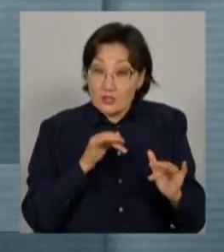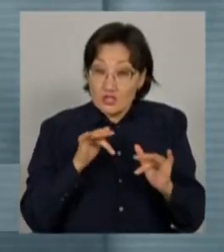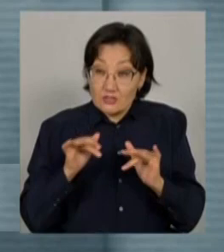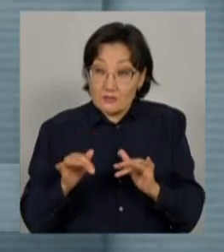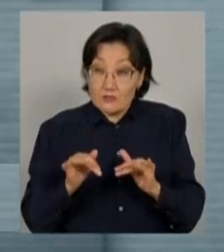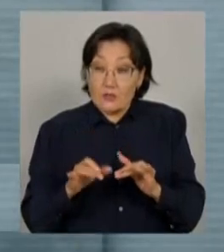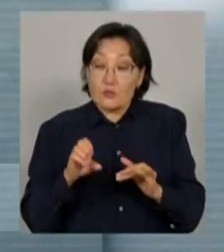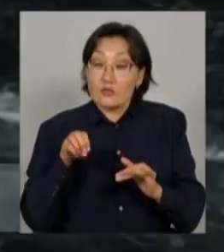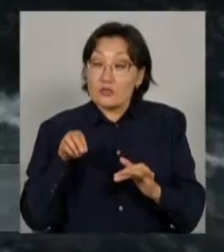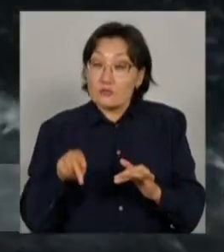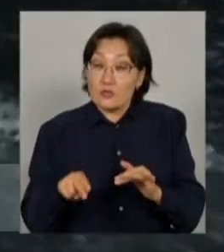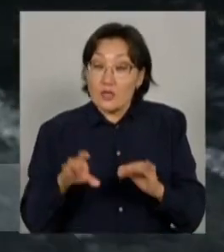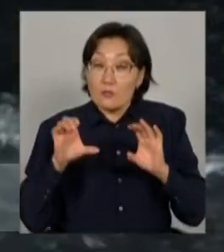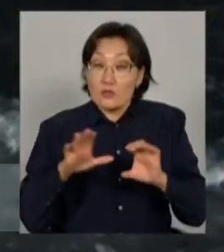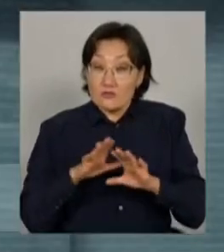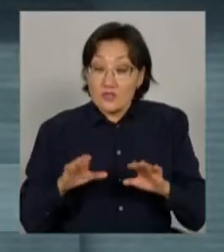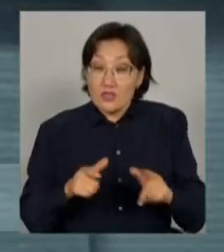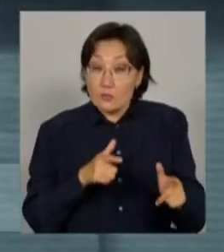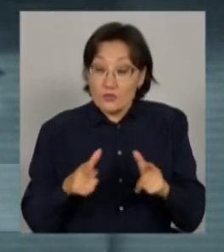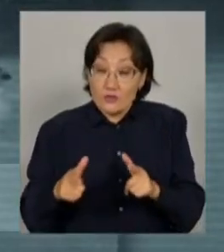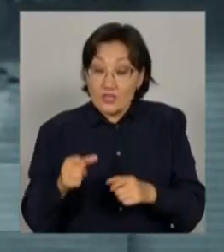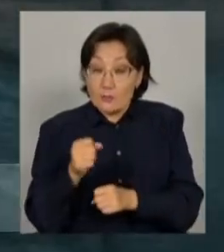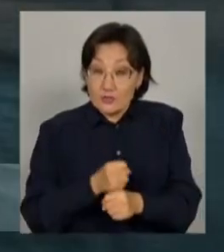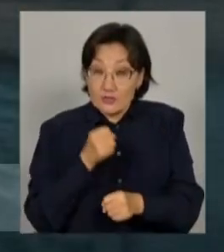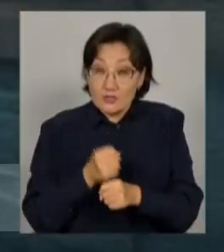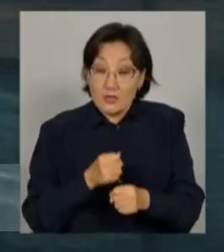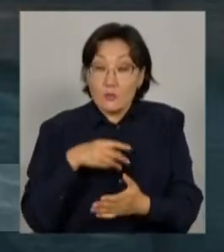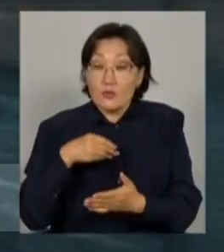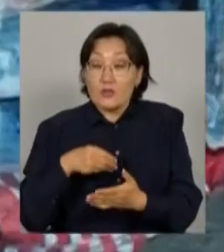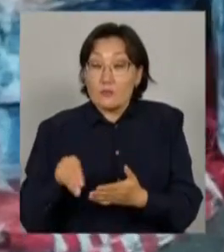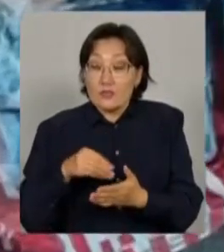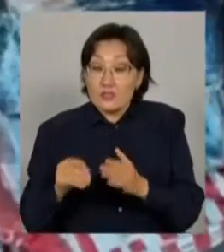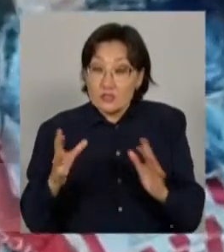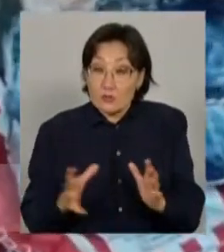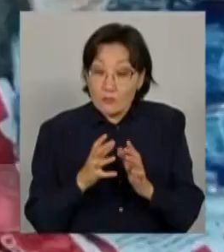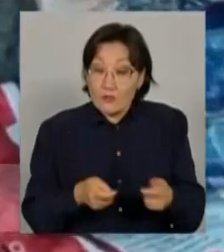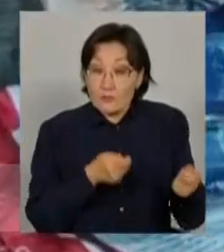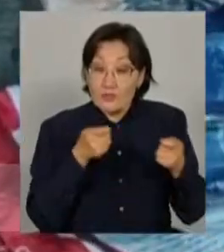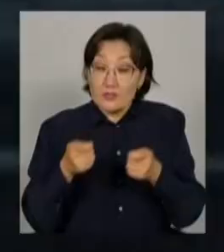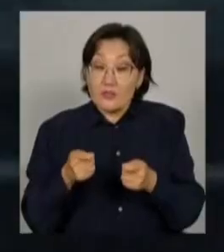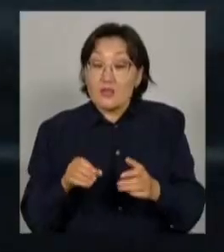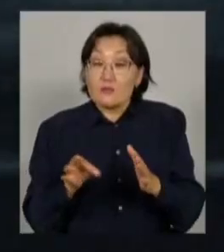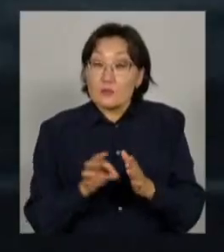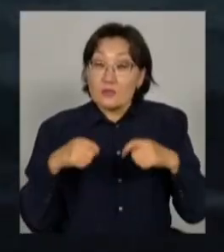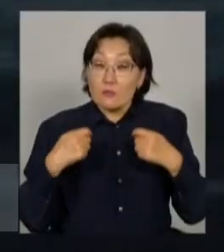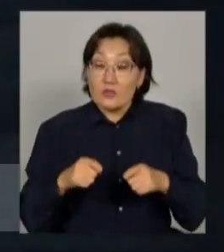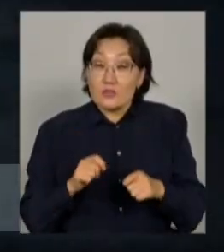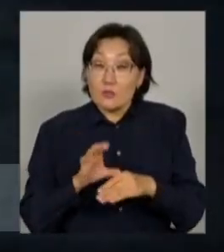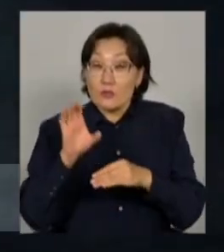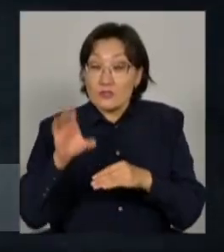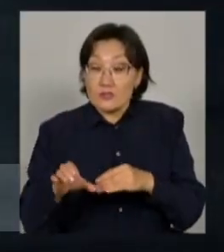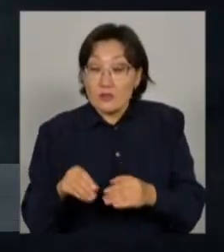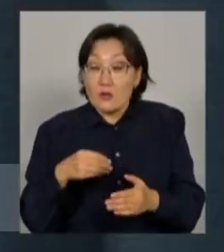расследование. По статье «Незаконное изготовление, переработка, приобретение, хранение, перевозка в целях сбыта, пересылка либо